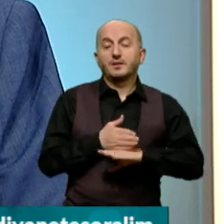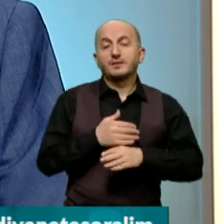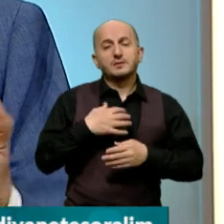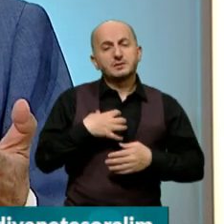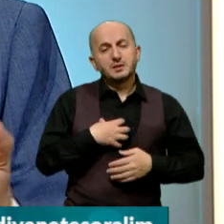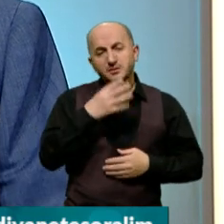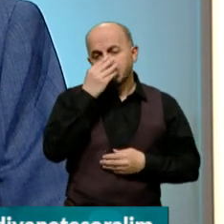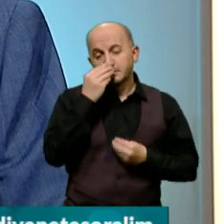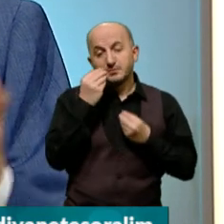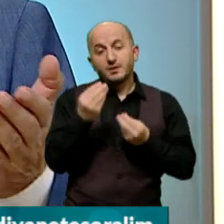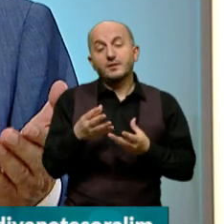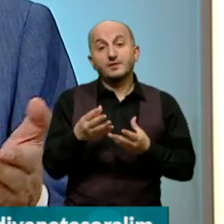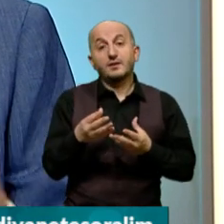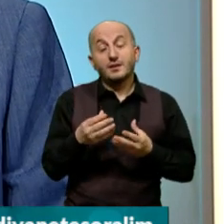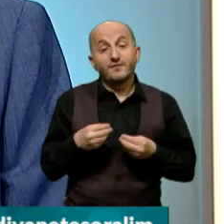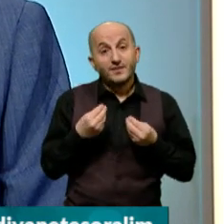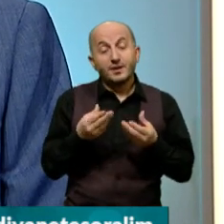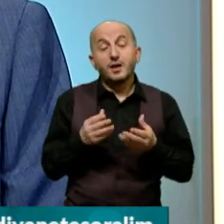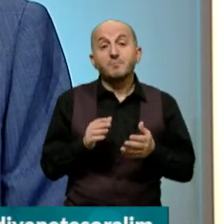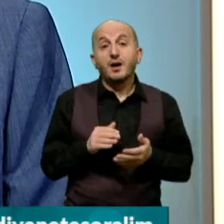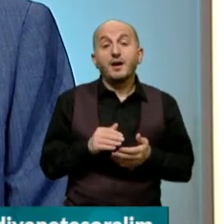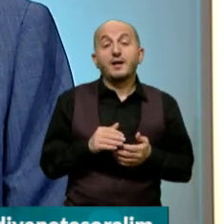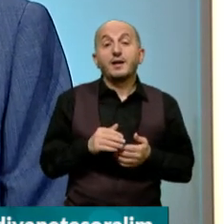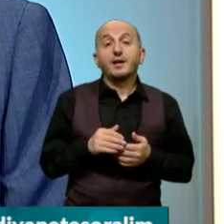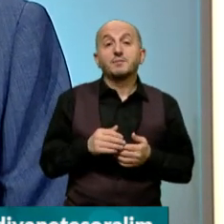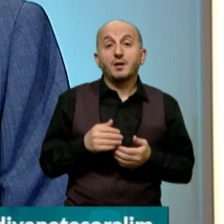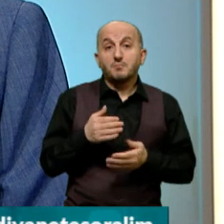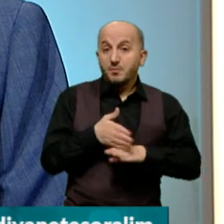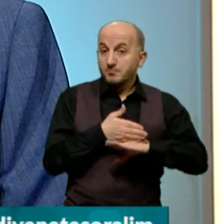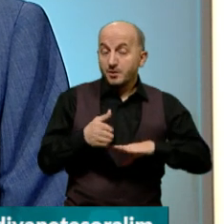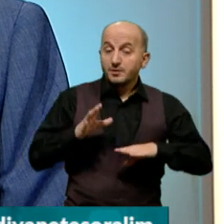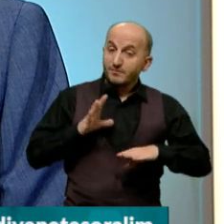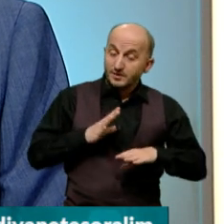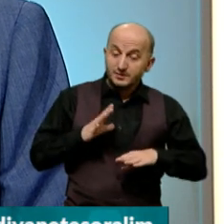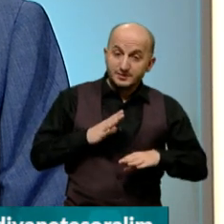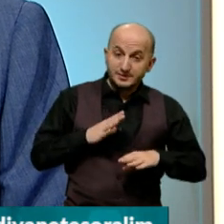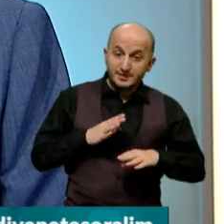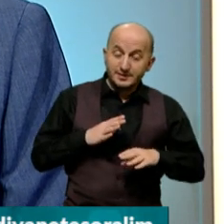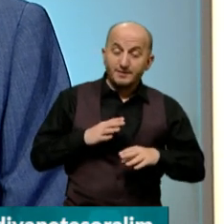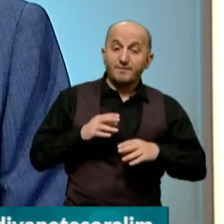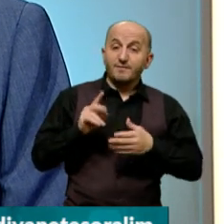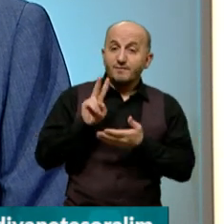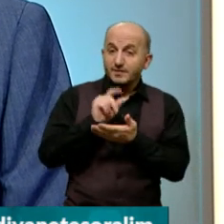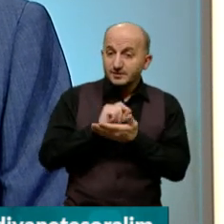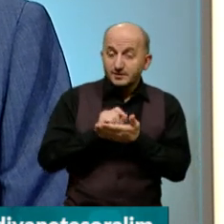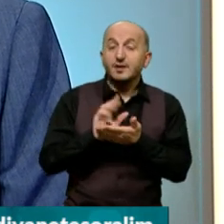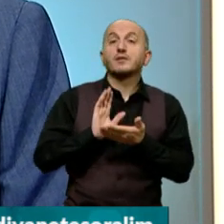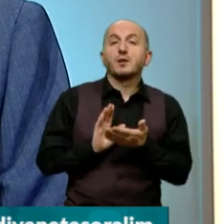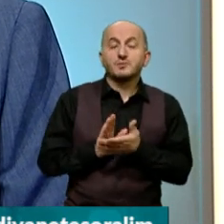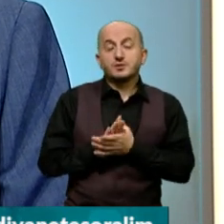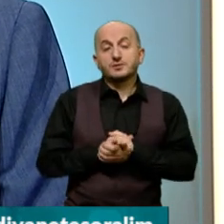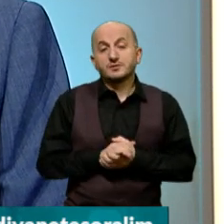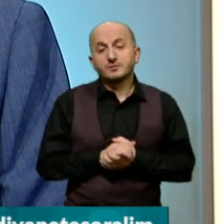ederler, bağışlarlar, verebilirler. Ama eğer bir mirasları varsa, vasiyet etmemişler